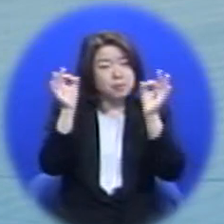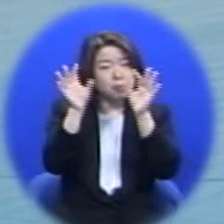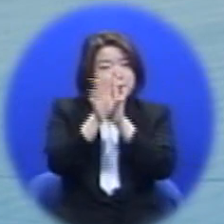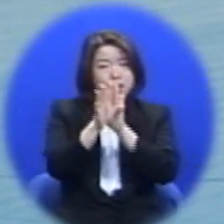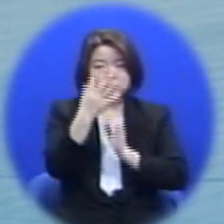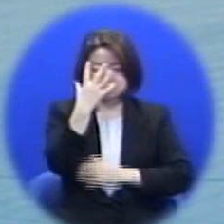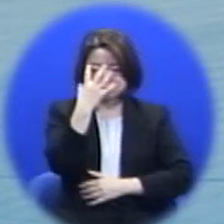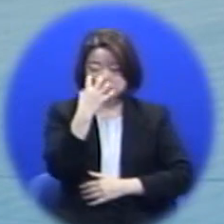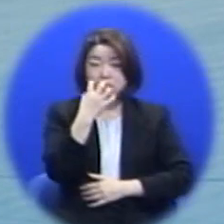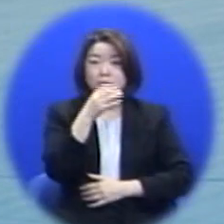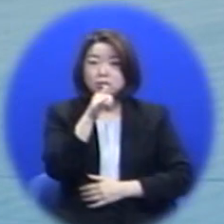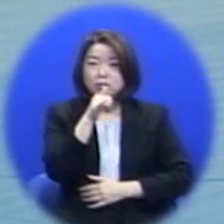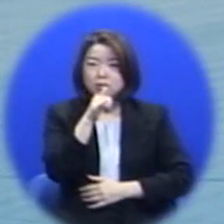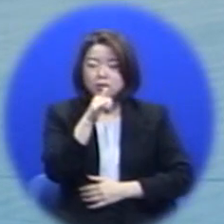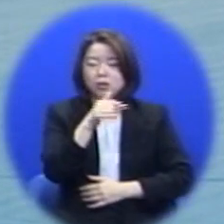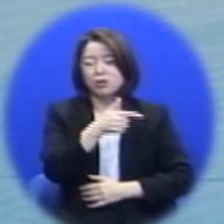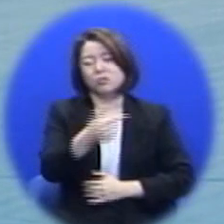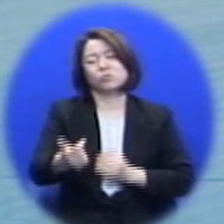큰일 난 겁니다.